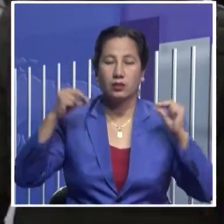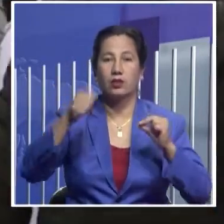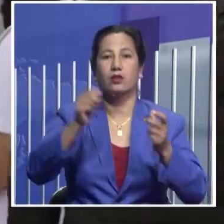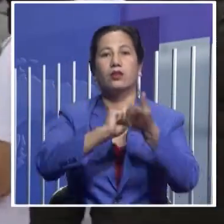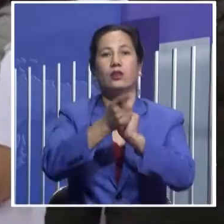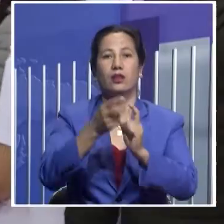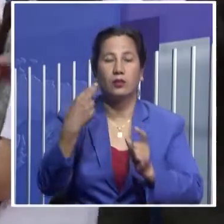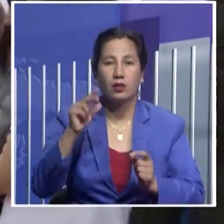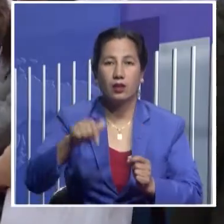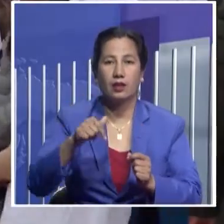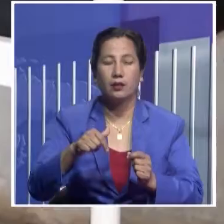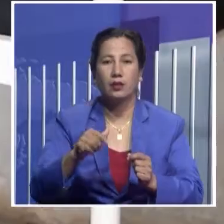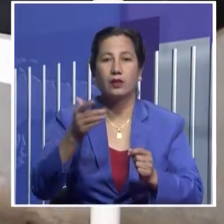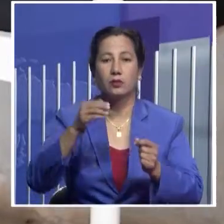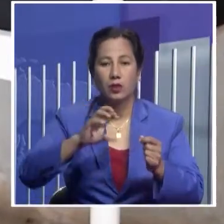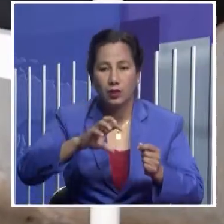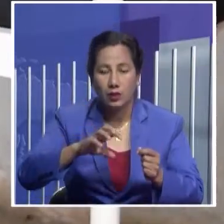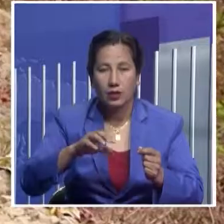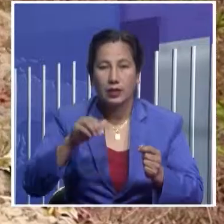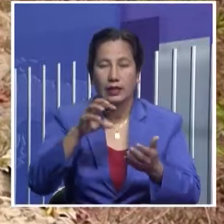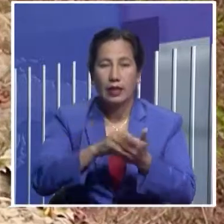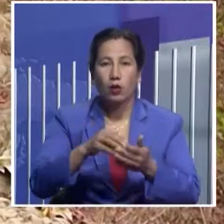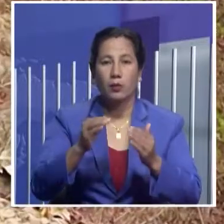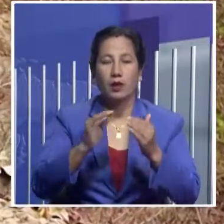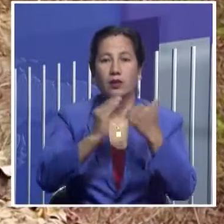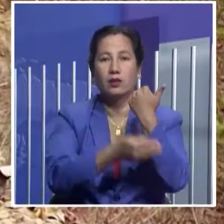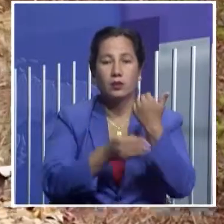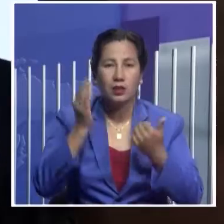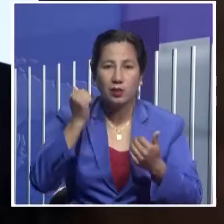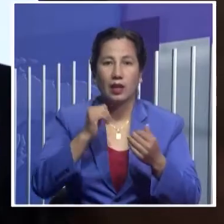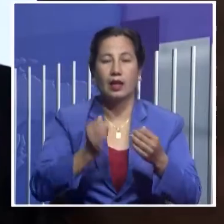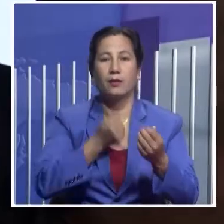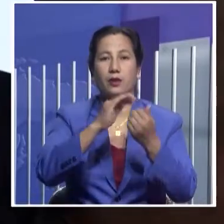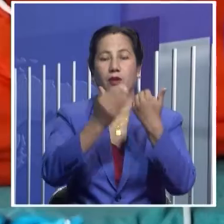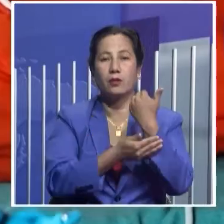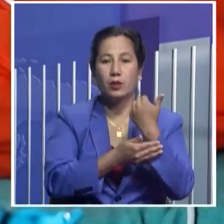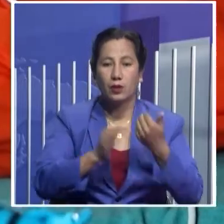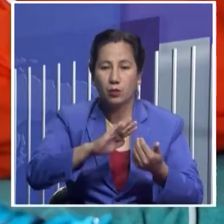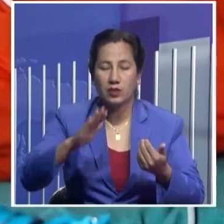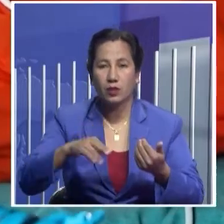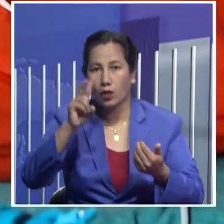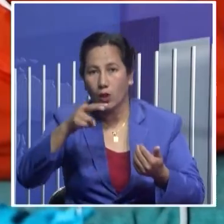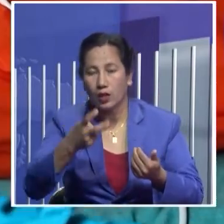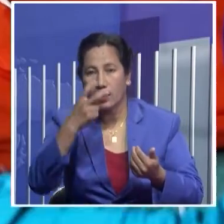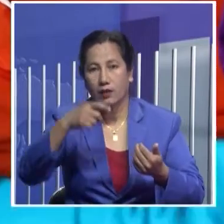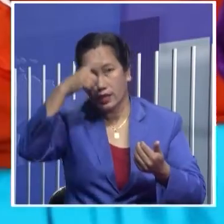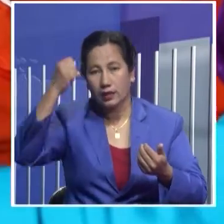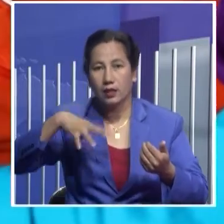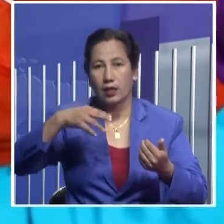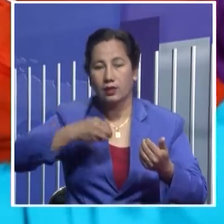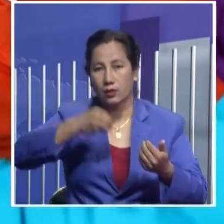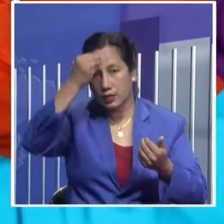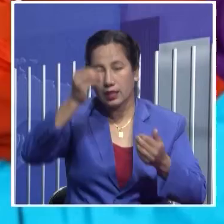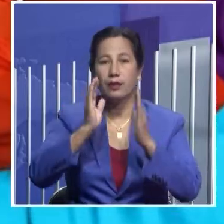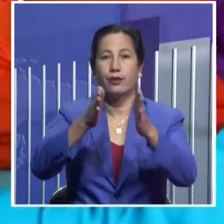जसका कारण अहिले पनि कतिपय स्थानमा रहेका गर्भवती महिलाहरूले गर्भमा रहेको शिशुको अवस्था जान्नकै लागि तराईको टिकापुर र